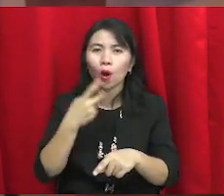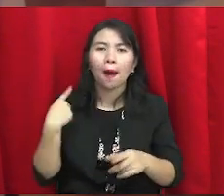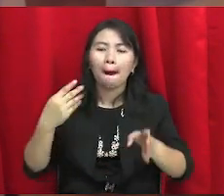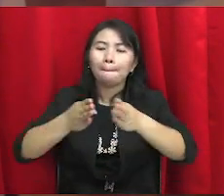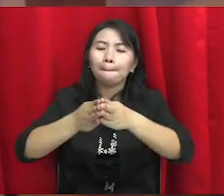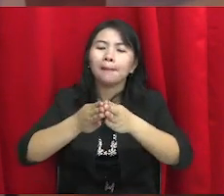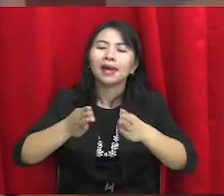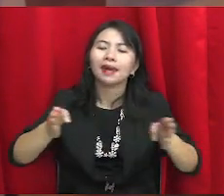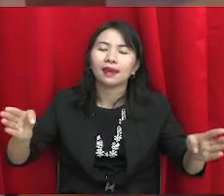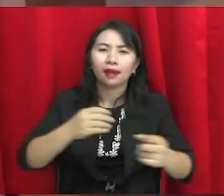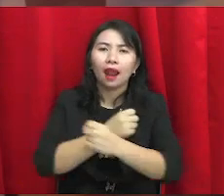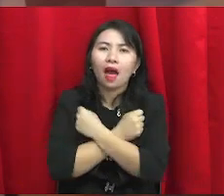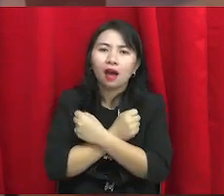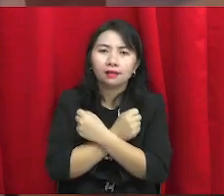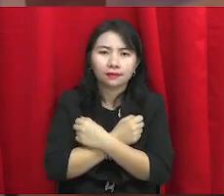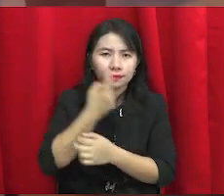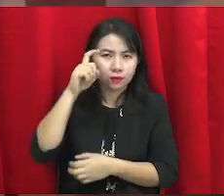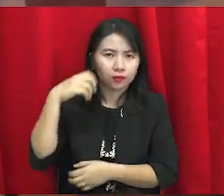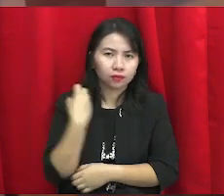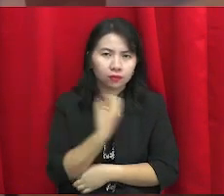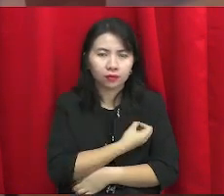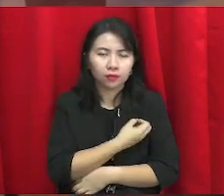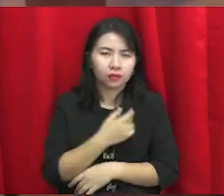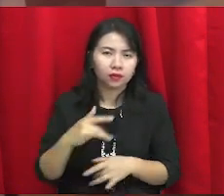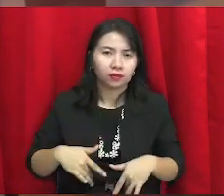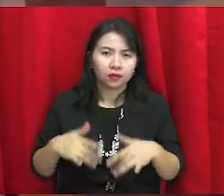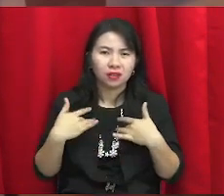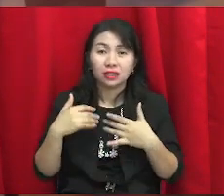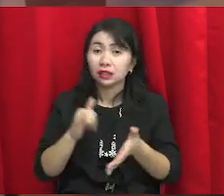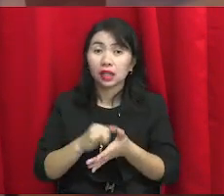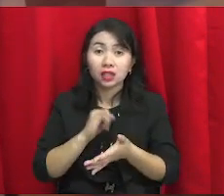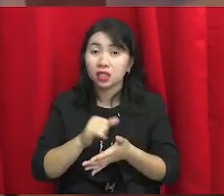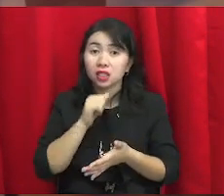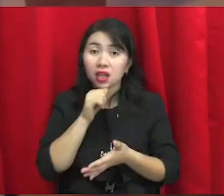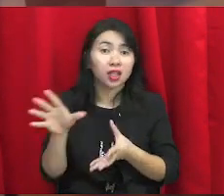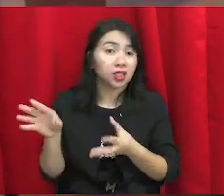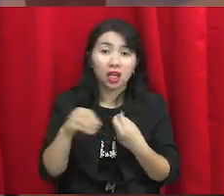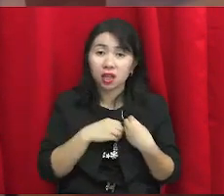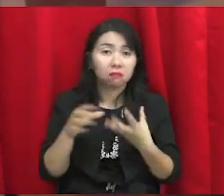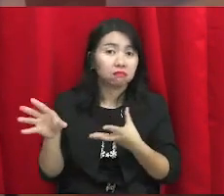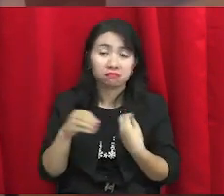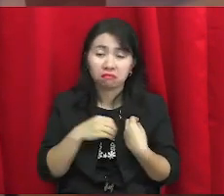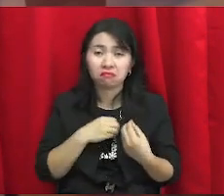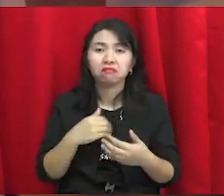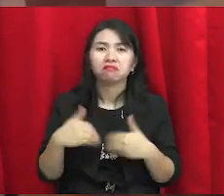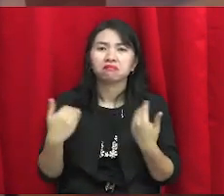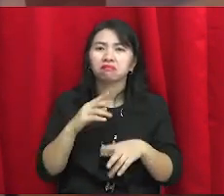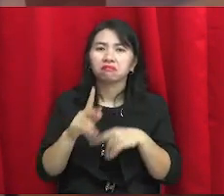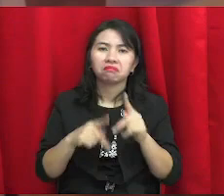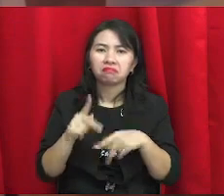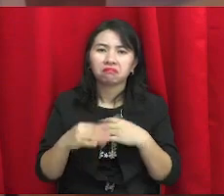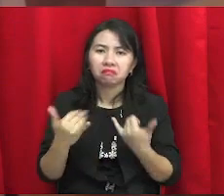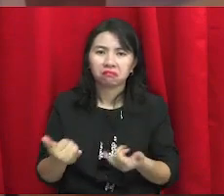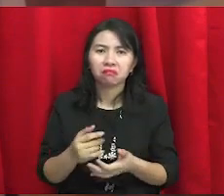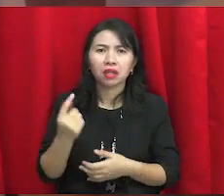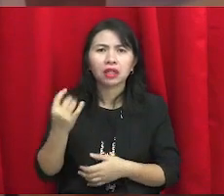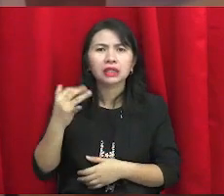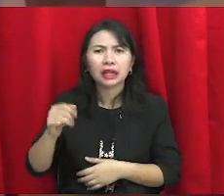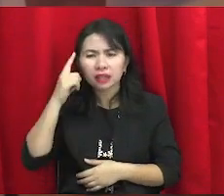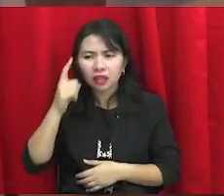Yan ang minsan hindi na-appreciate ng mga young people natin sa ngayon eh. Right. Kala nila, yes sir. Kala nila